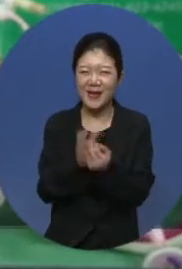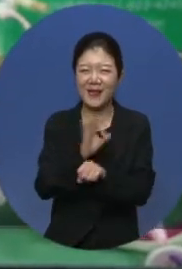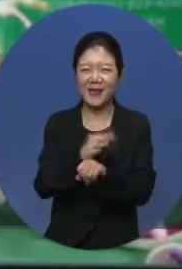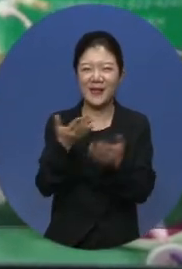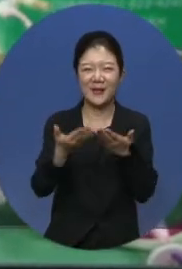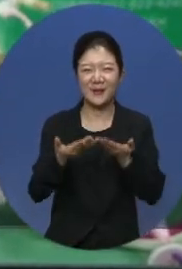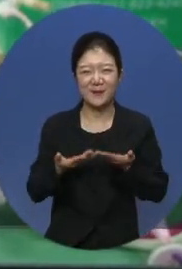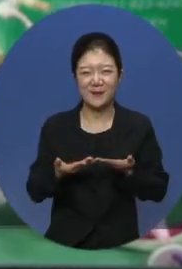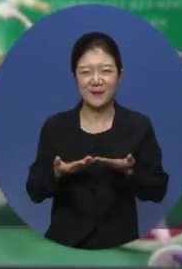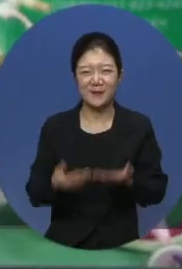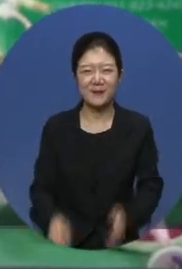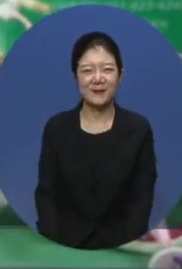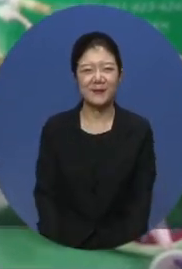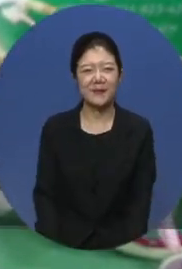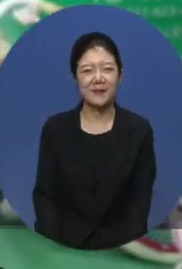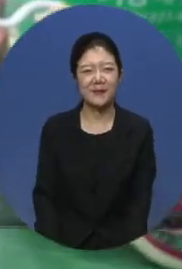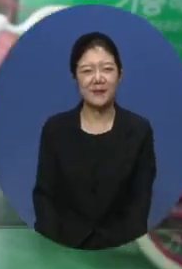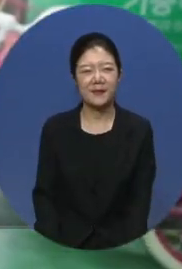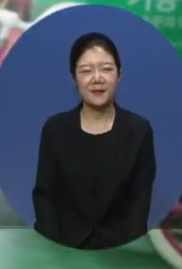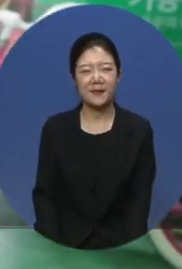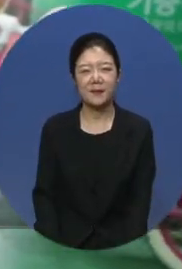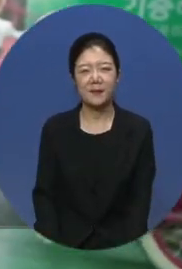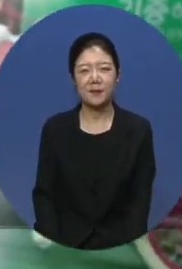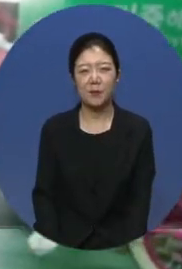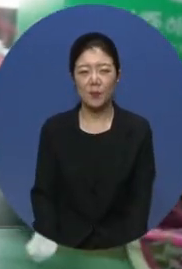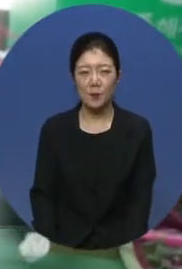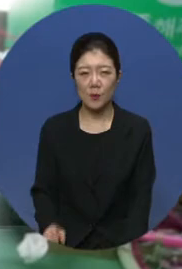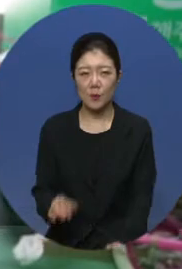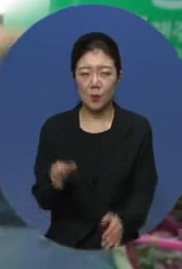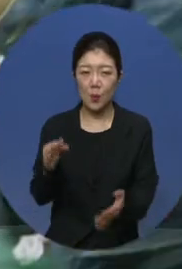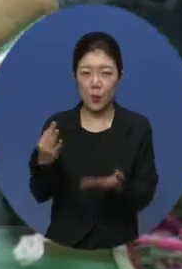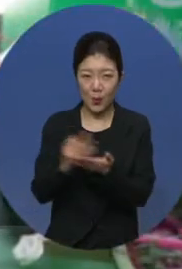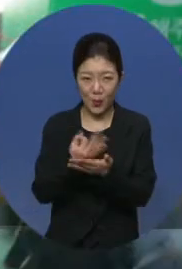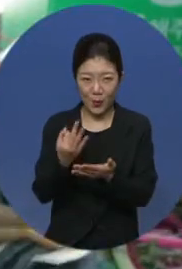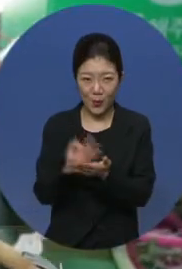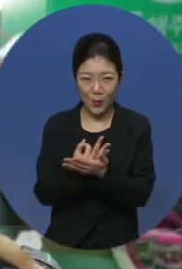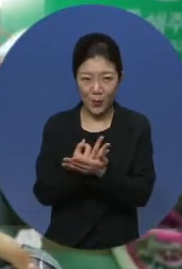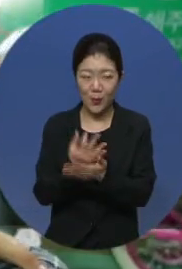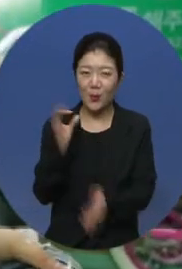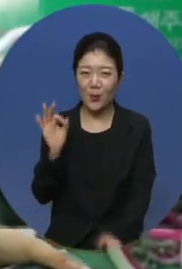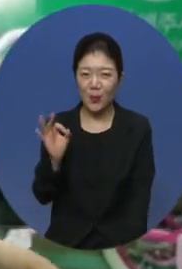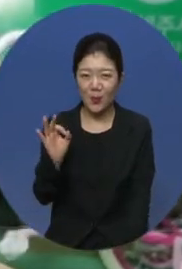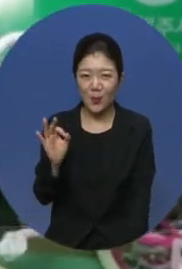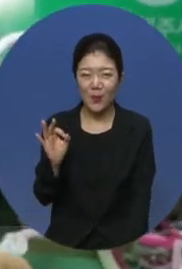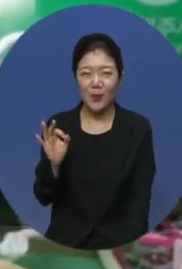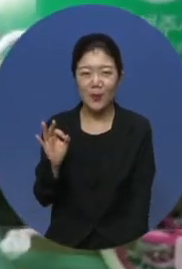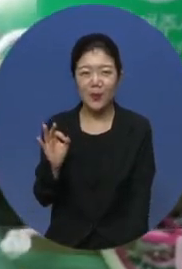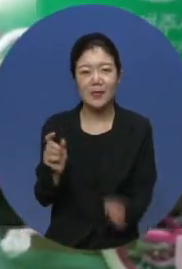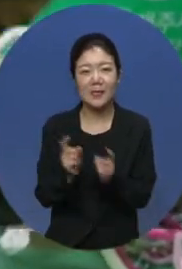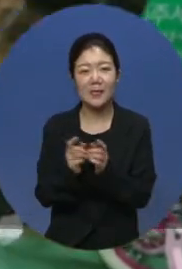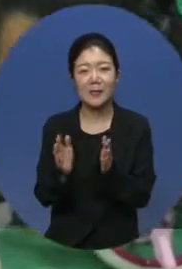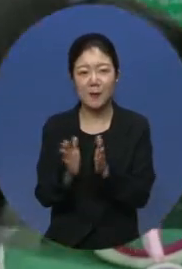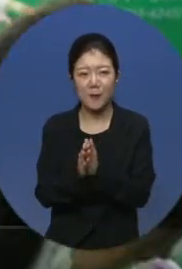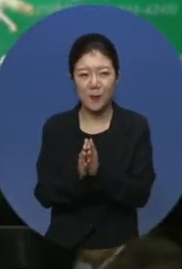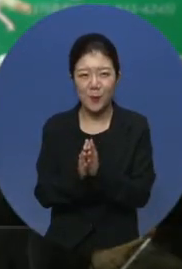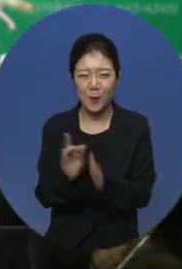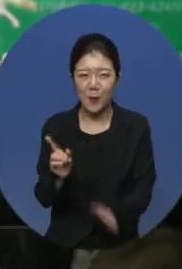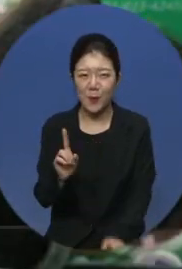그냥. 아, 그걸로? 그래도 이제 본인이 번 돈인데, 네. 직접 번 돈인데,